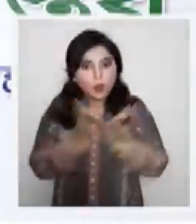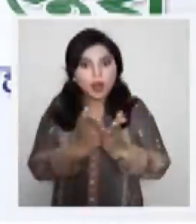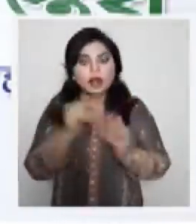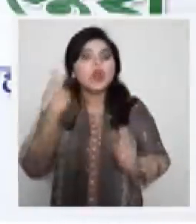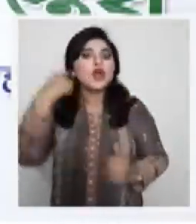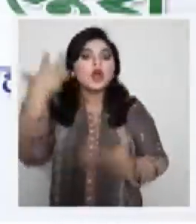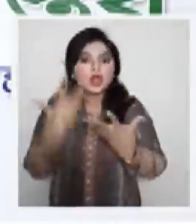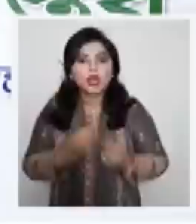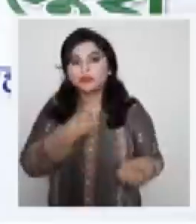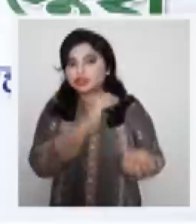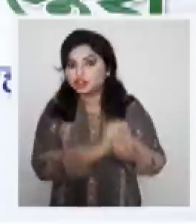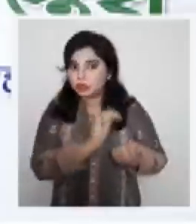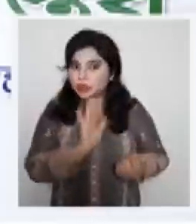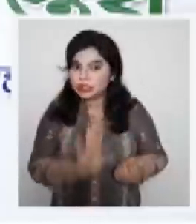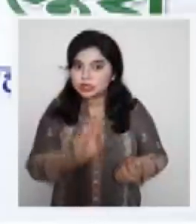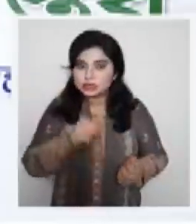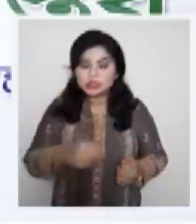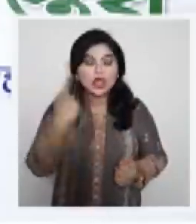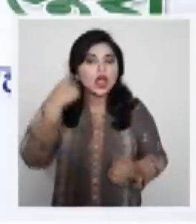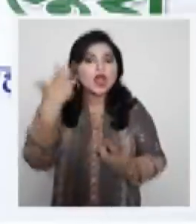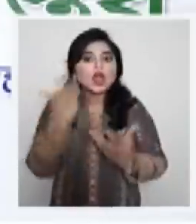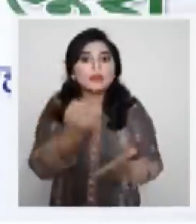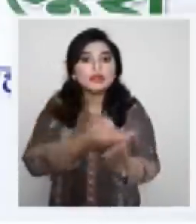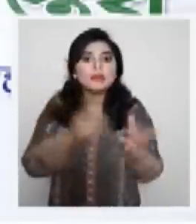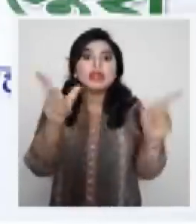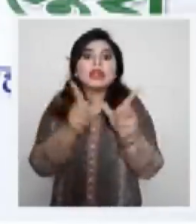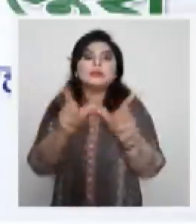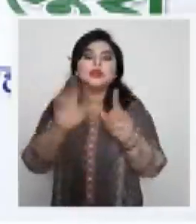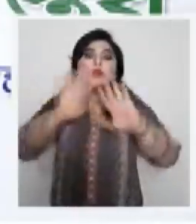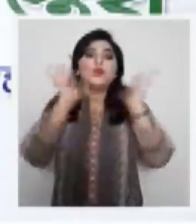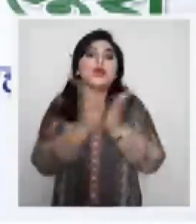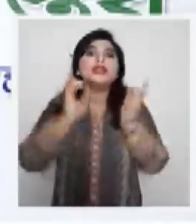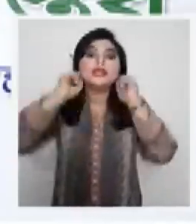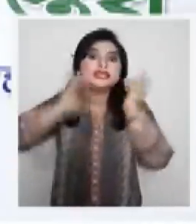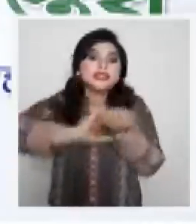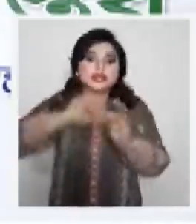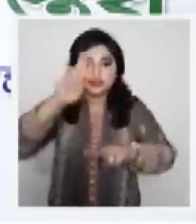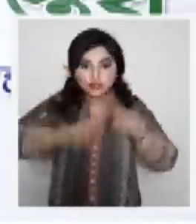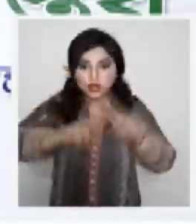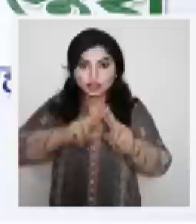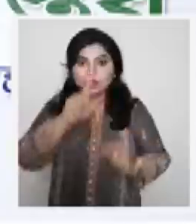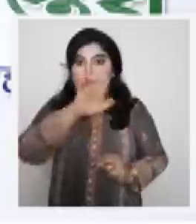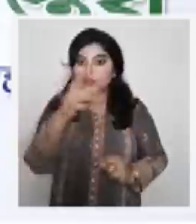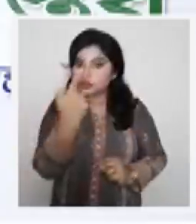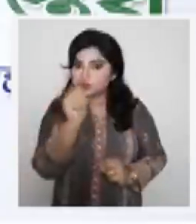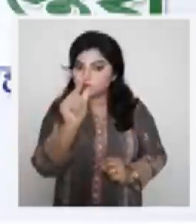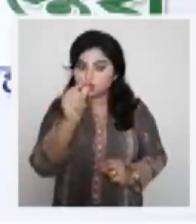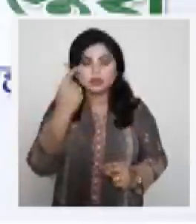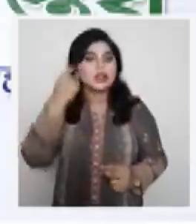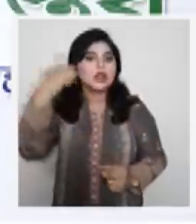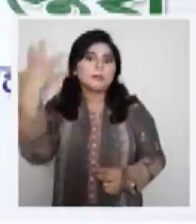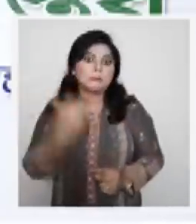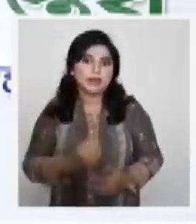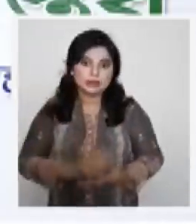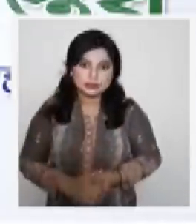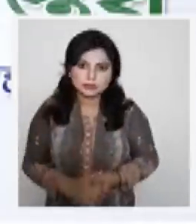431,541 জন। দক্ষিণ পূর্ব এশিয়ার পরিস্থিতি এবং বিশ্ব পরিস্থিতি সংগ্রহ করা হয়েছে সিচুয়েশন রিপোর্ট WHO